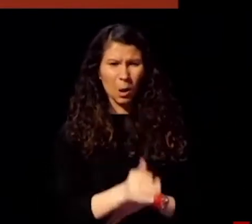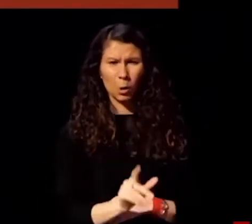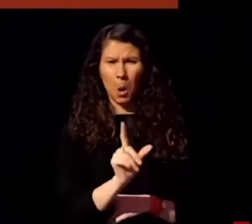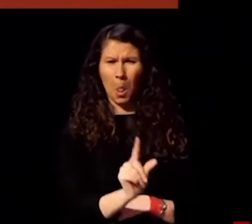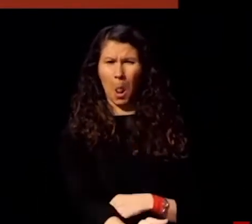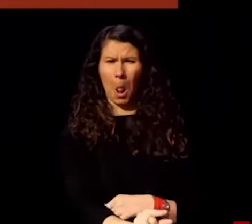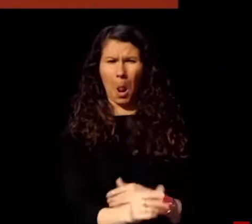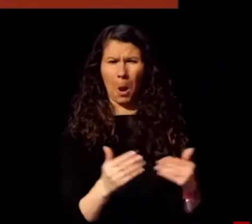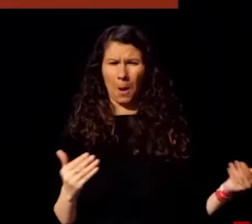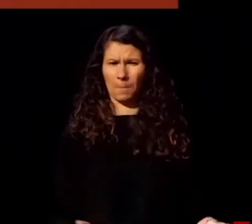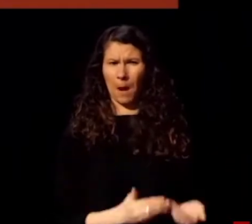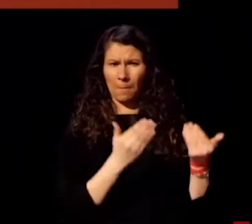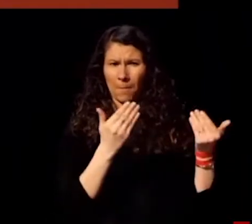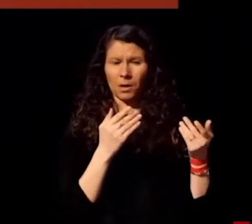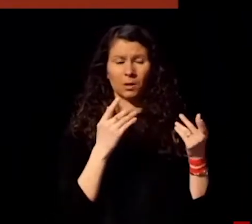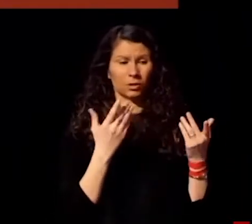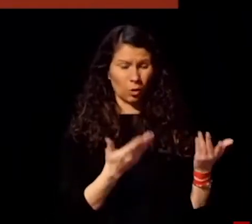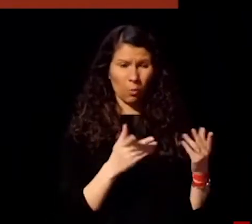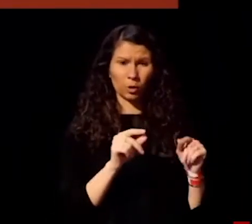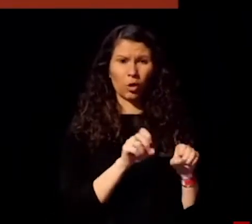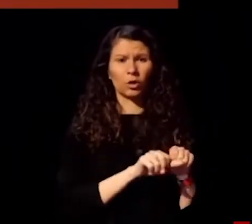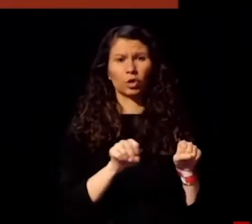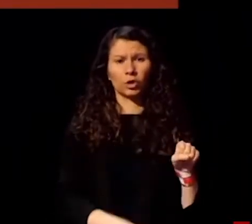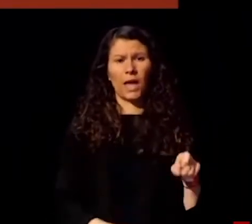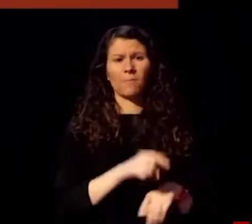das system auto ganz